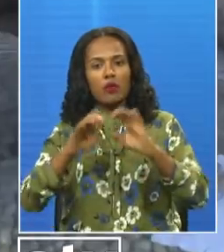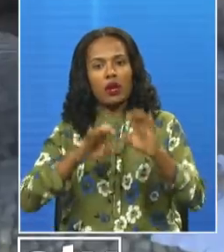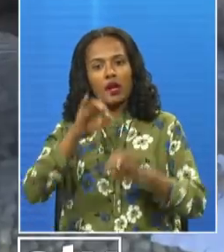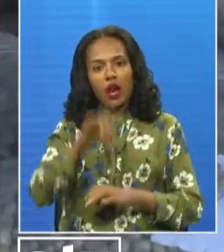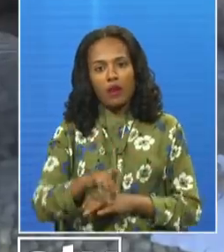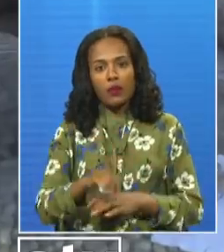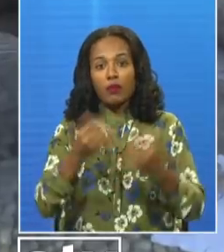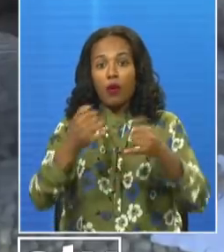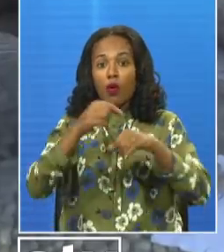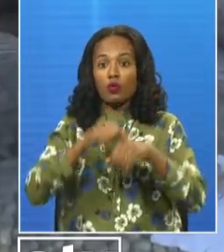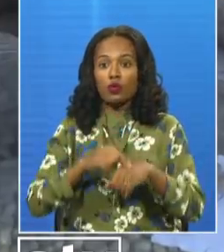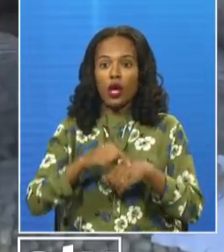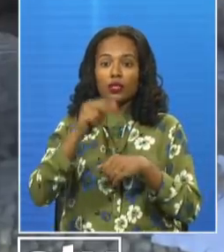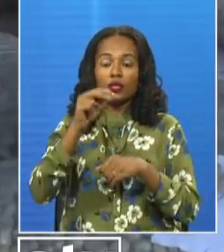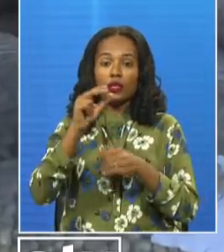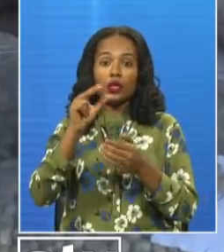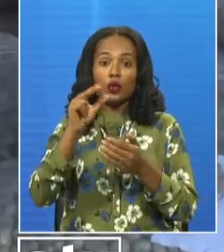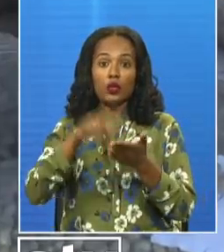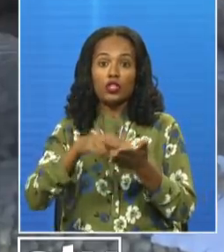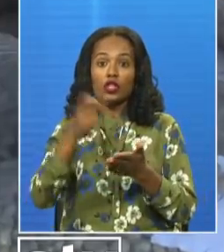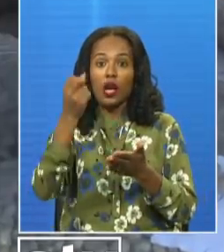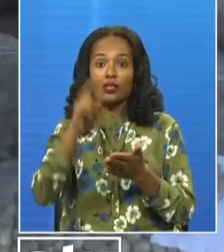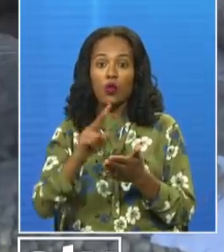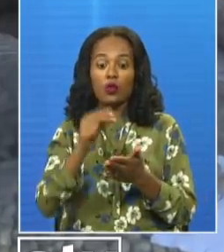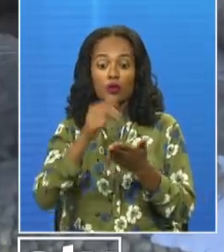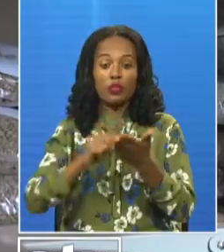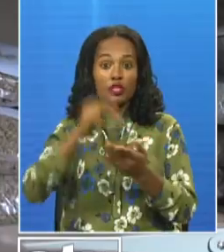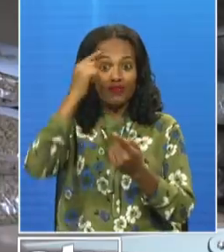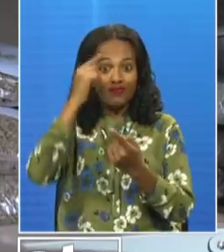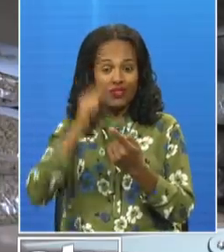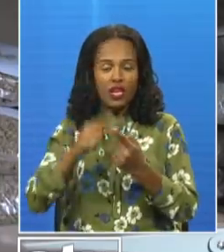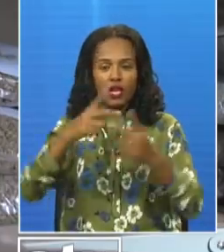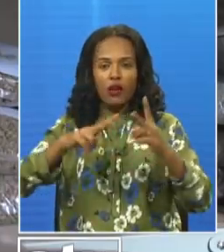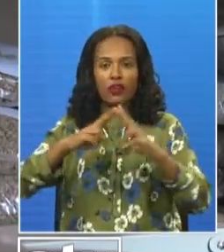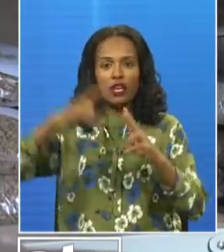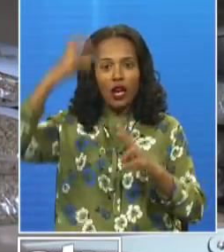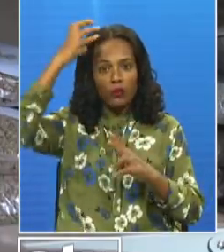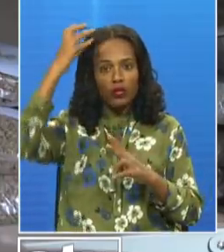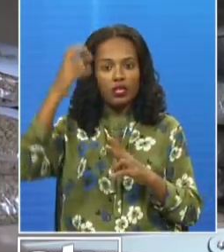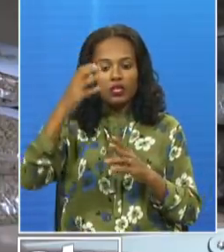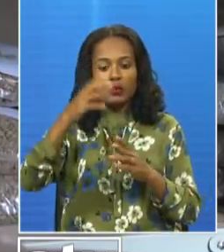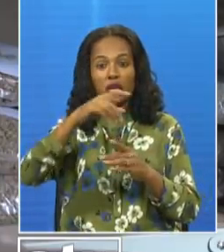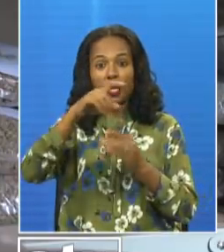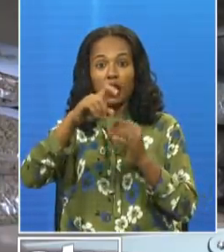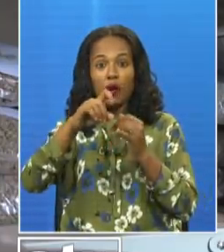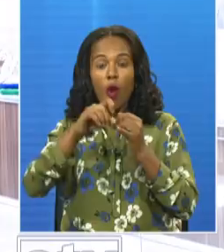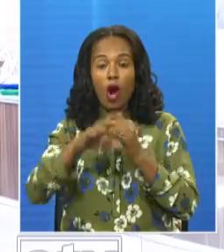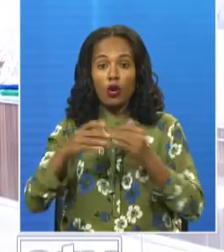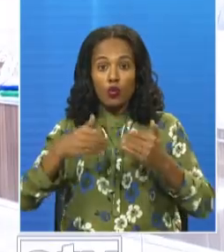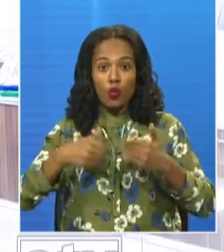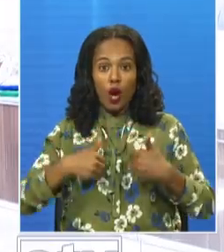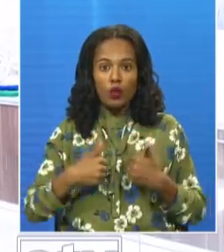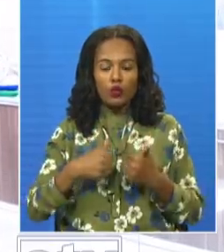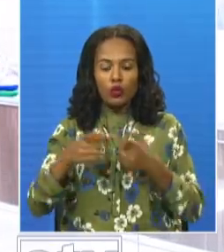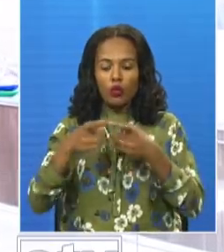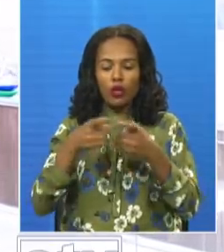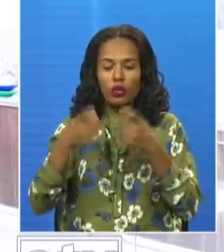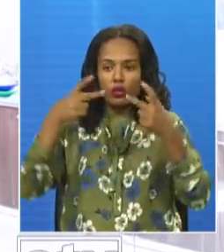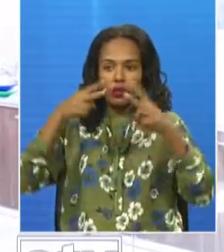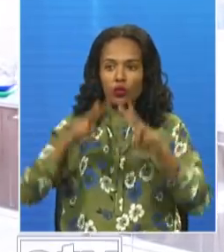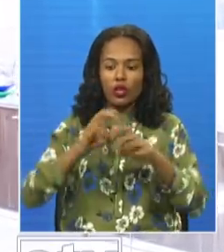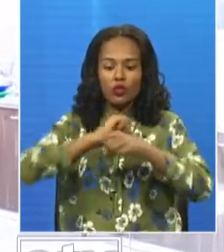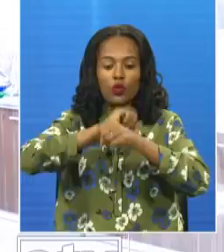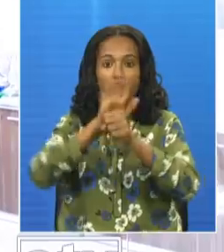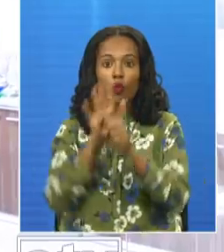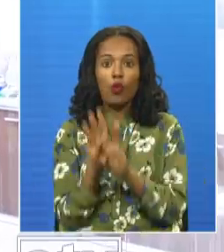አለብን። በአሁኑ ወቅት ግን የ2012 በጀት እቅድን ለማሳካት ከፌዴራል መንግስትና በየመዋቅሩ ካሉ ተቆጣጣሪ አካላት ትኩረታቸው